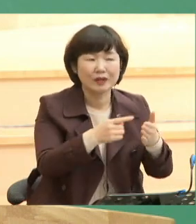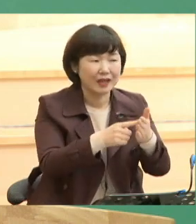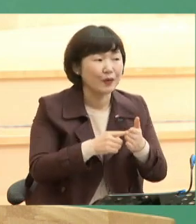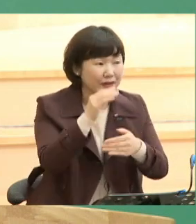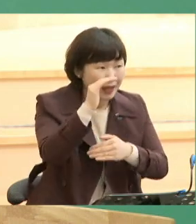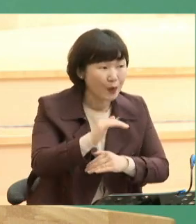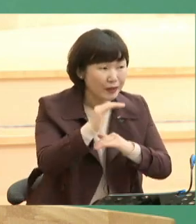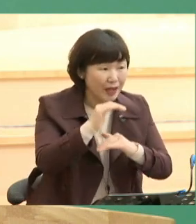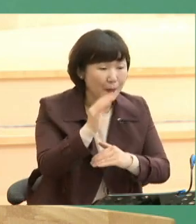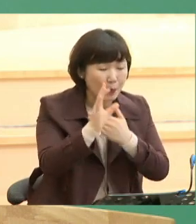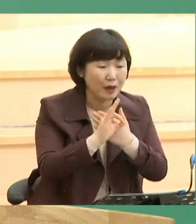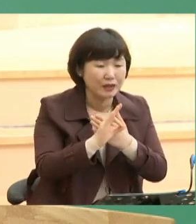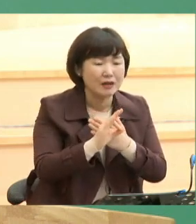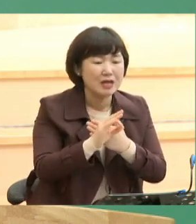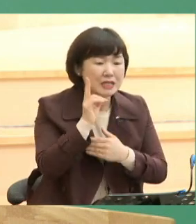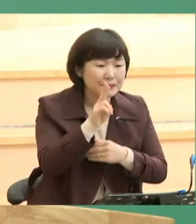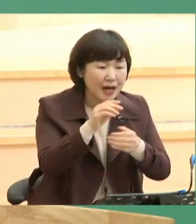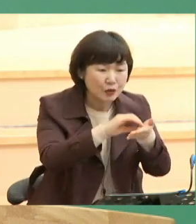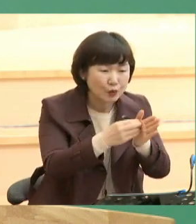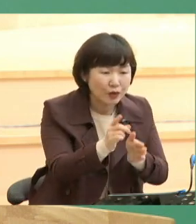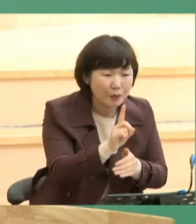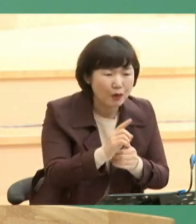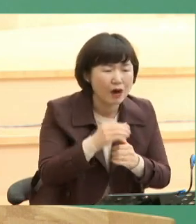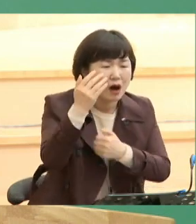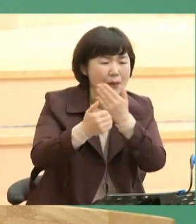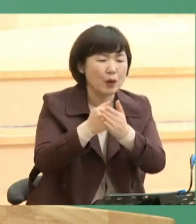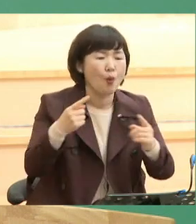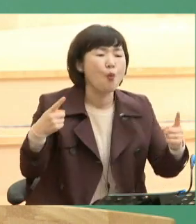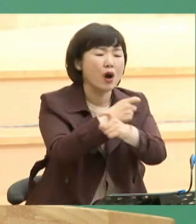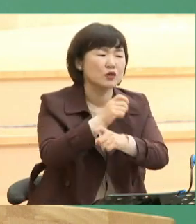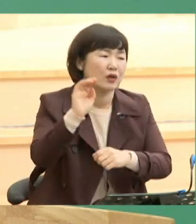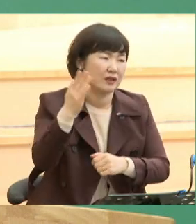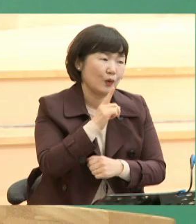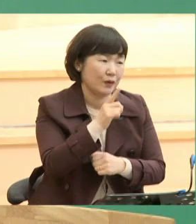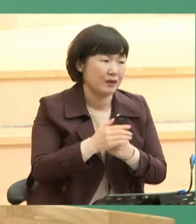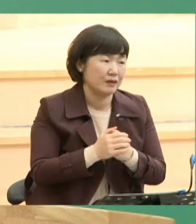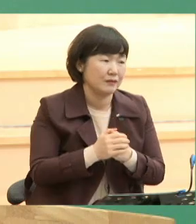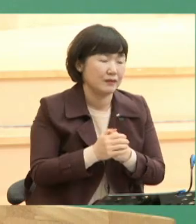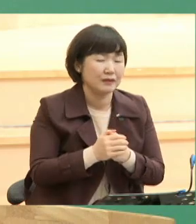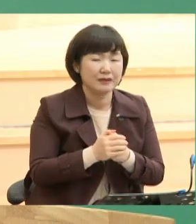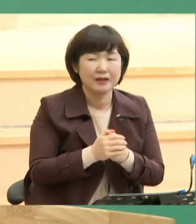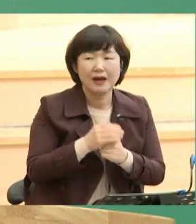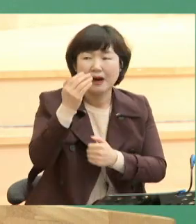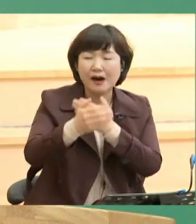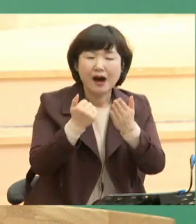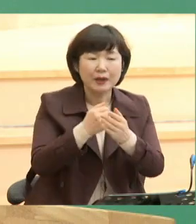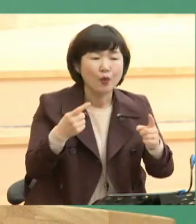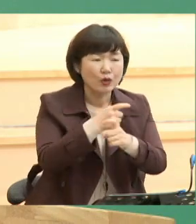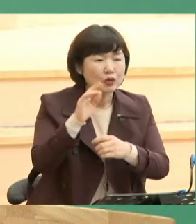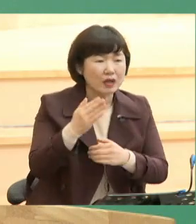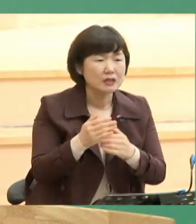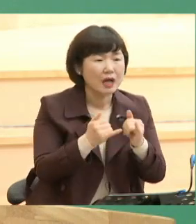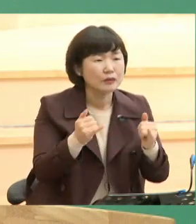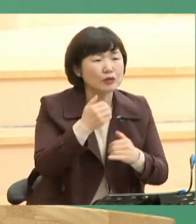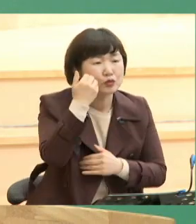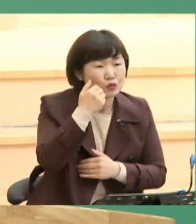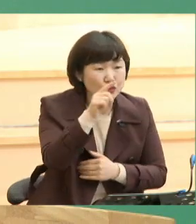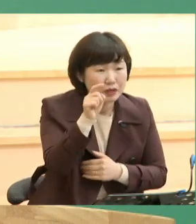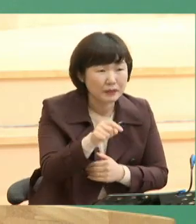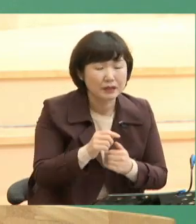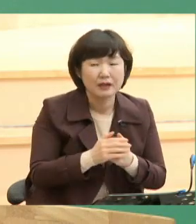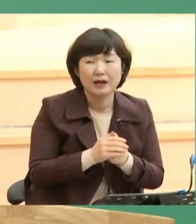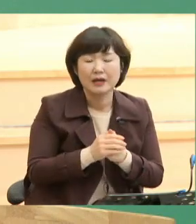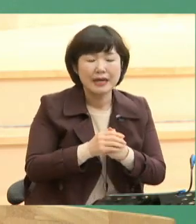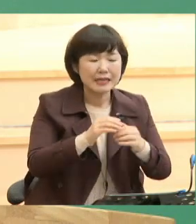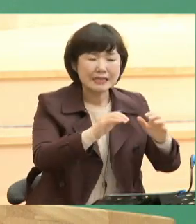하나님과 원수 라고 전화 원수 더 중요한 것은 어떤 사람들이 하나님과 원수 라고 말하니 하면 세상과